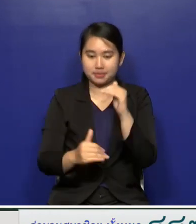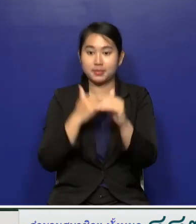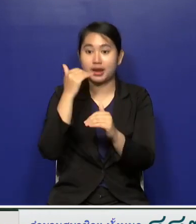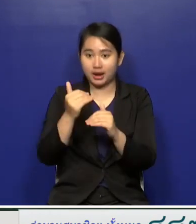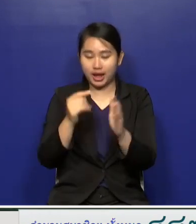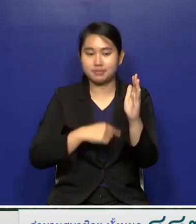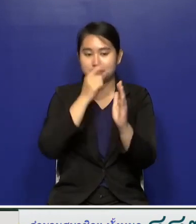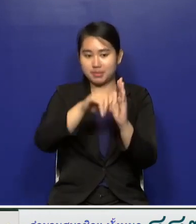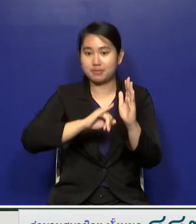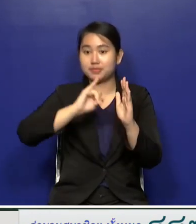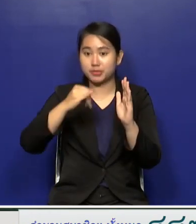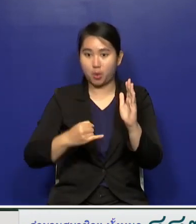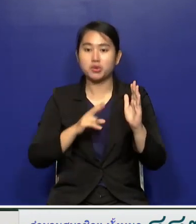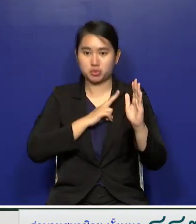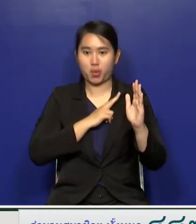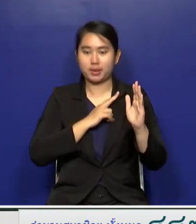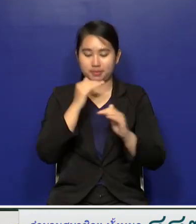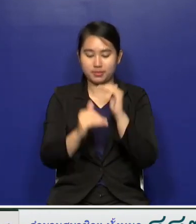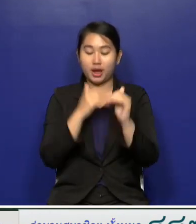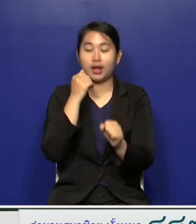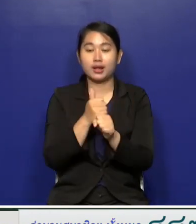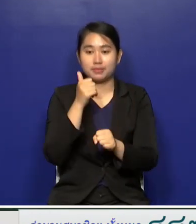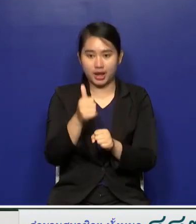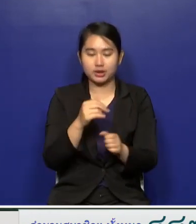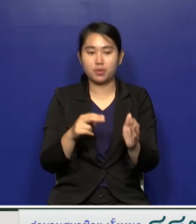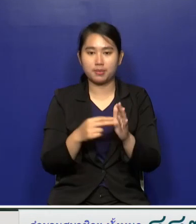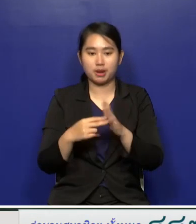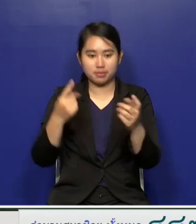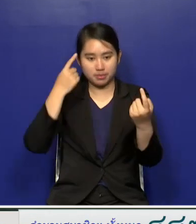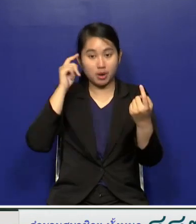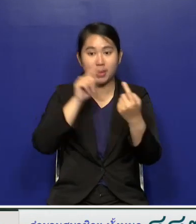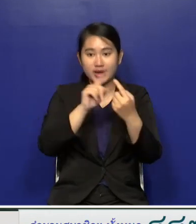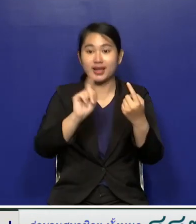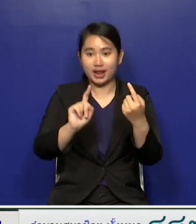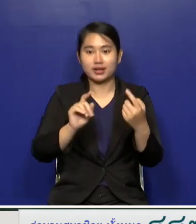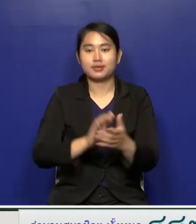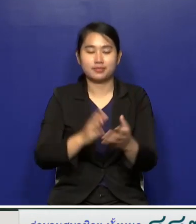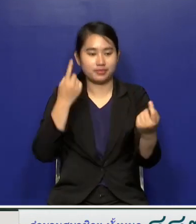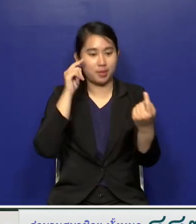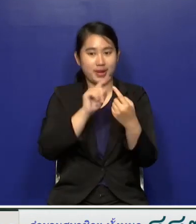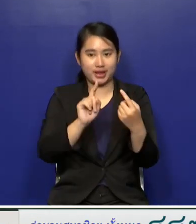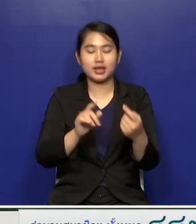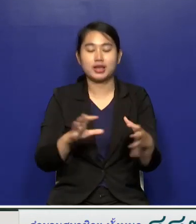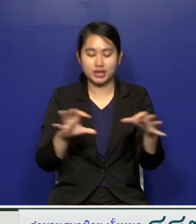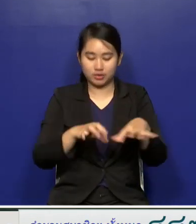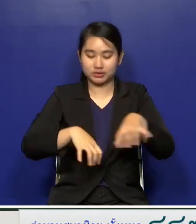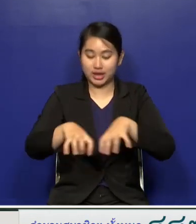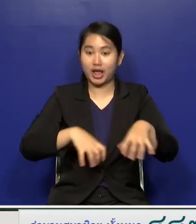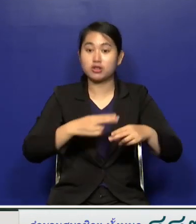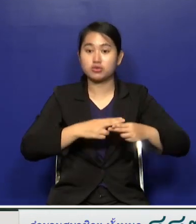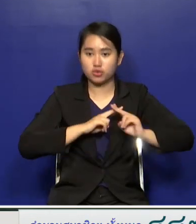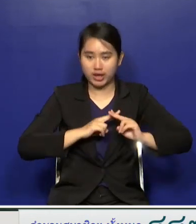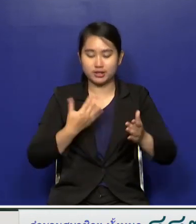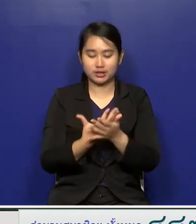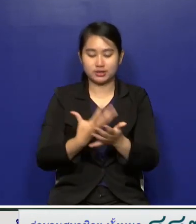ท้องถิ่นของตนเองเพื่อไปสู่สิ่งที่เราเรียกว่า การจัดการตนเองของท้องถิ่นที่เพื่อนสมาชิ